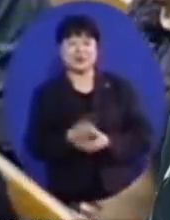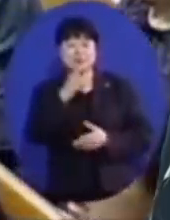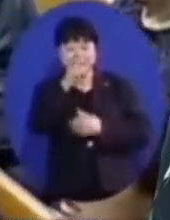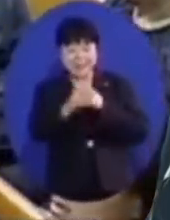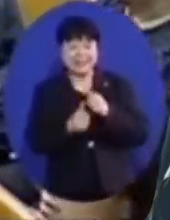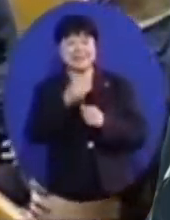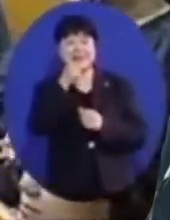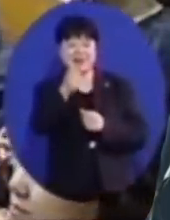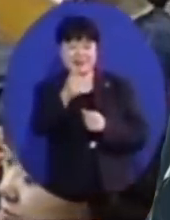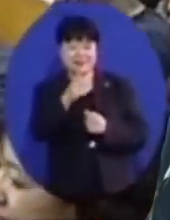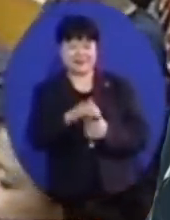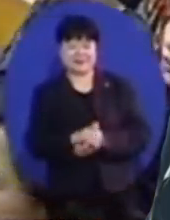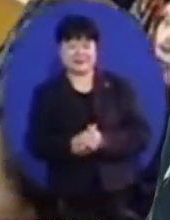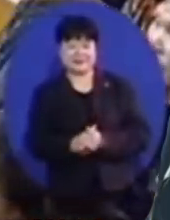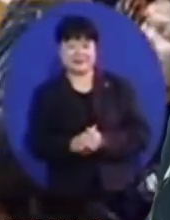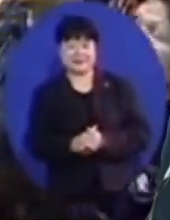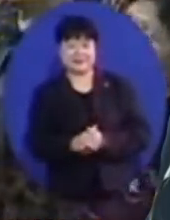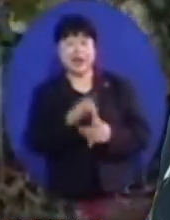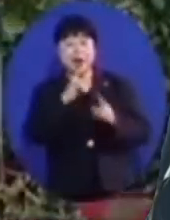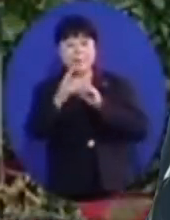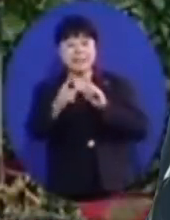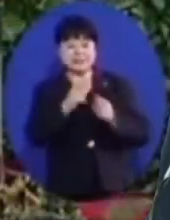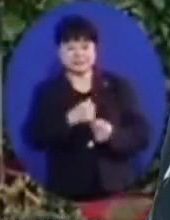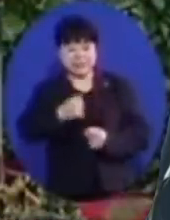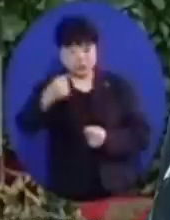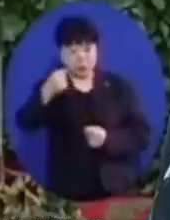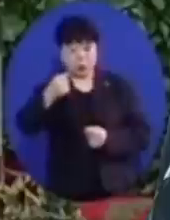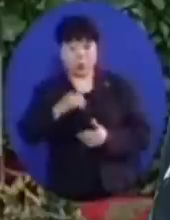하나님의 말씀으로